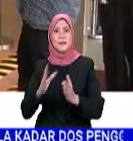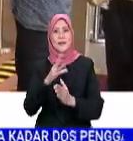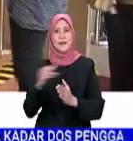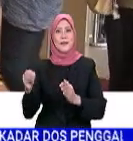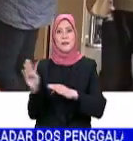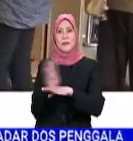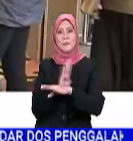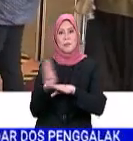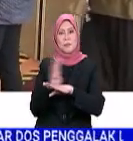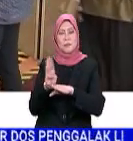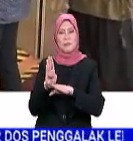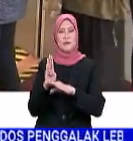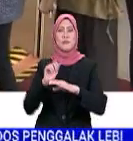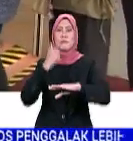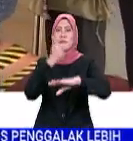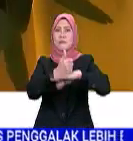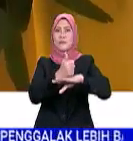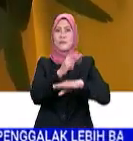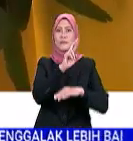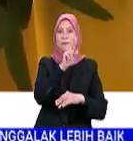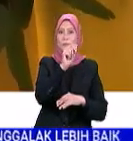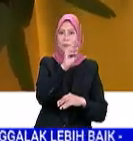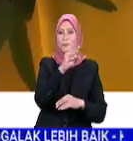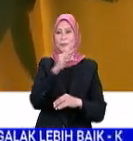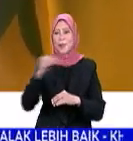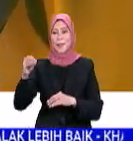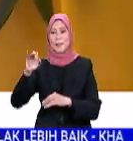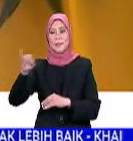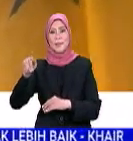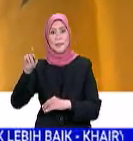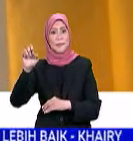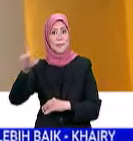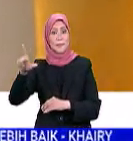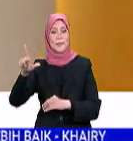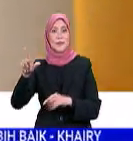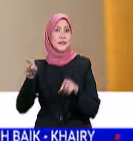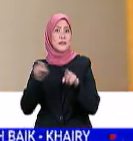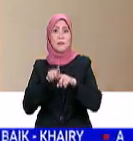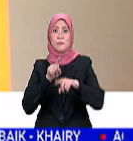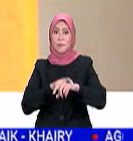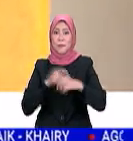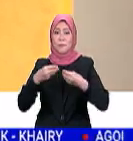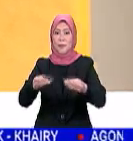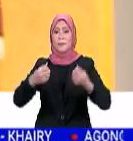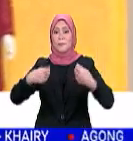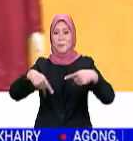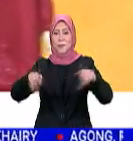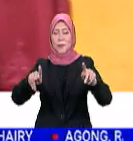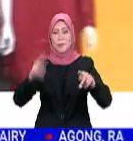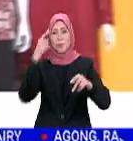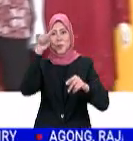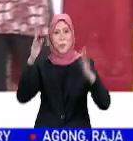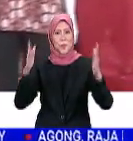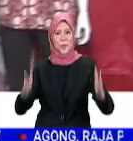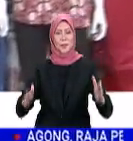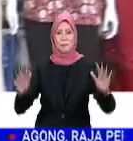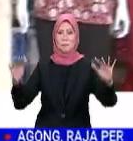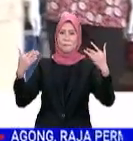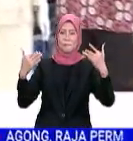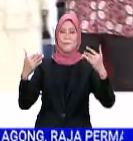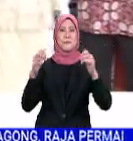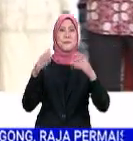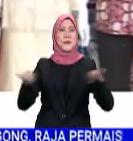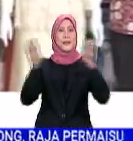nilai komersial yang wujud antara arti M dengan cekel dalam masa sama memberi peluang kepada penonton Setia